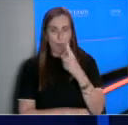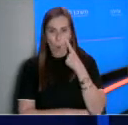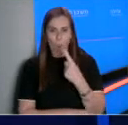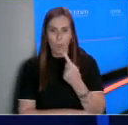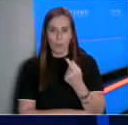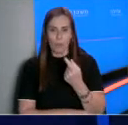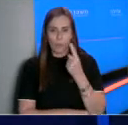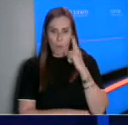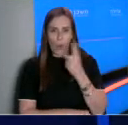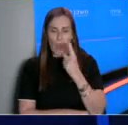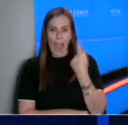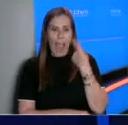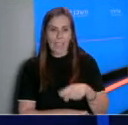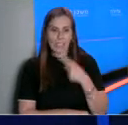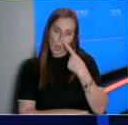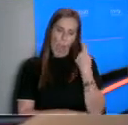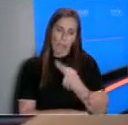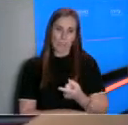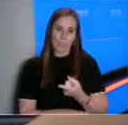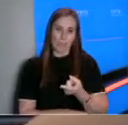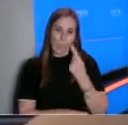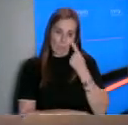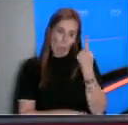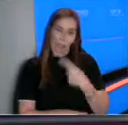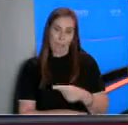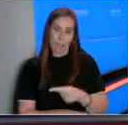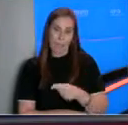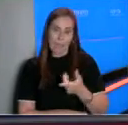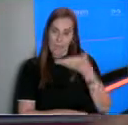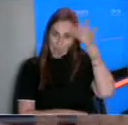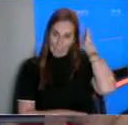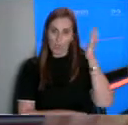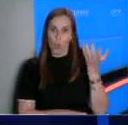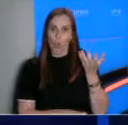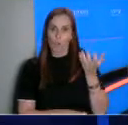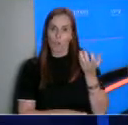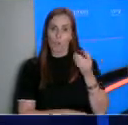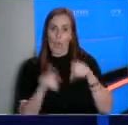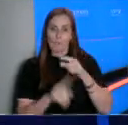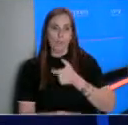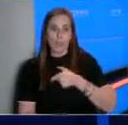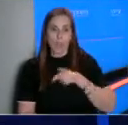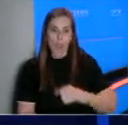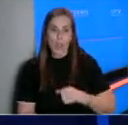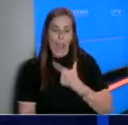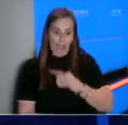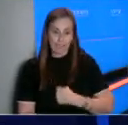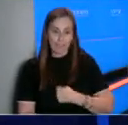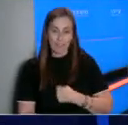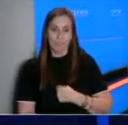היא רואה? אלה שלא מכניסים למועדון. אלה שהם יענו בתמונות של העבריינים. אלה שבבית ספר לא אוהבים אותם. לפעמים שרשר. אבל אוקיי,